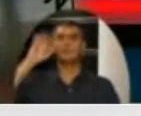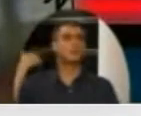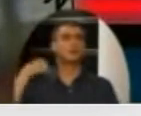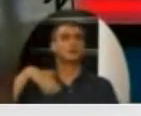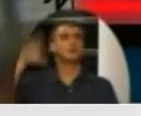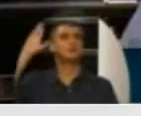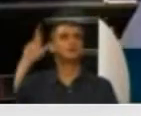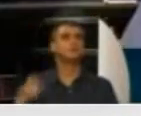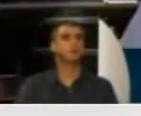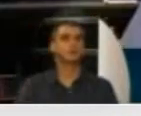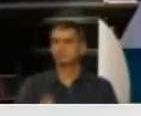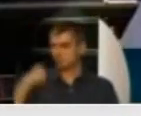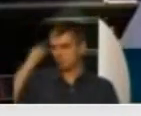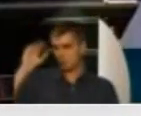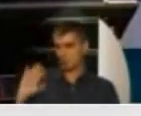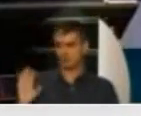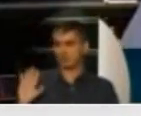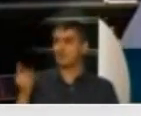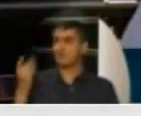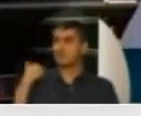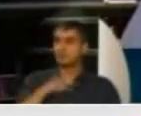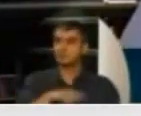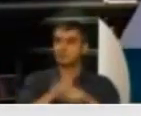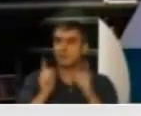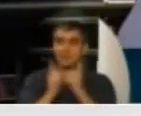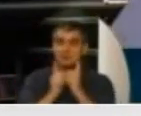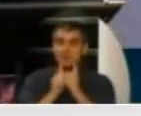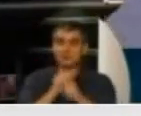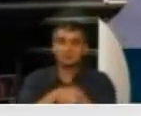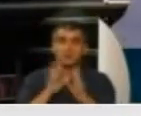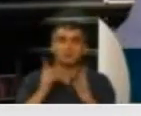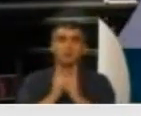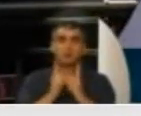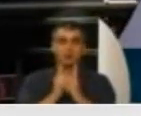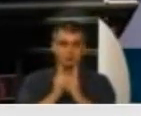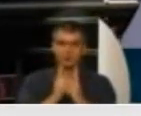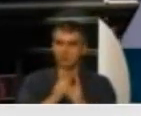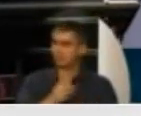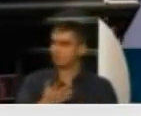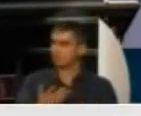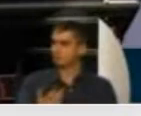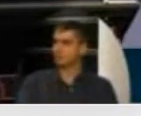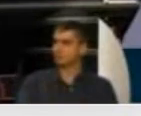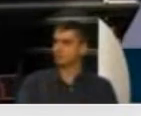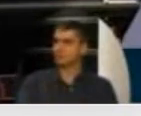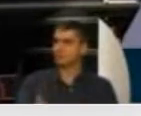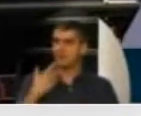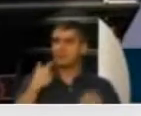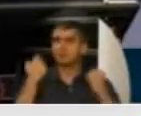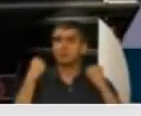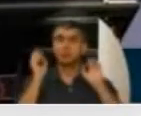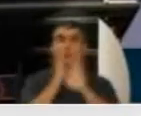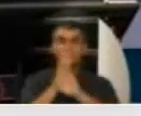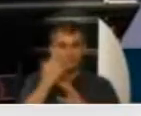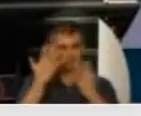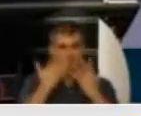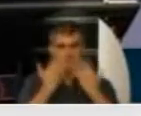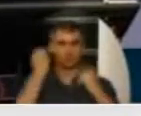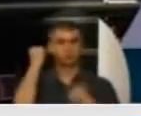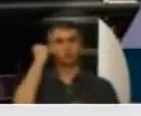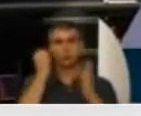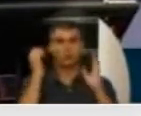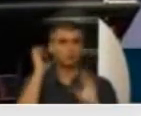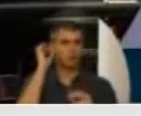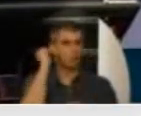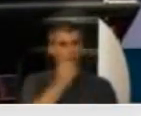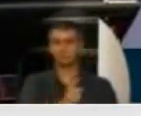מצביע? אינני יודע, אם היה מדובר בזמן קצר, בפרק זמן קצר, בוודאי ששחרורם של מחבלים, בוודאי ששחרורם של רוצחים זה